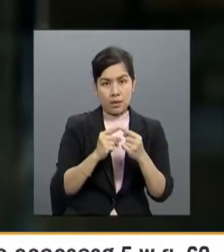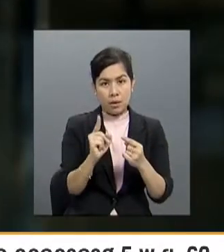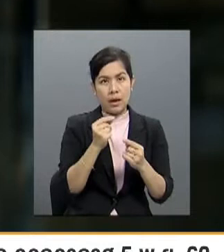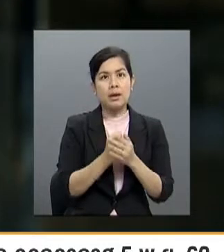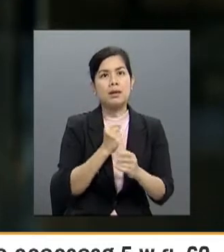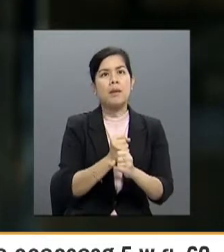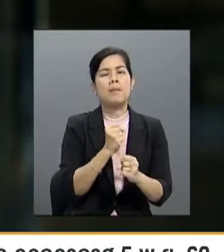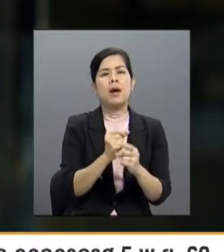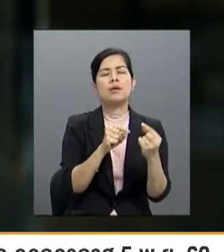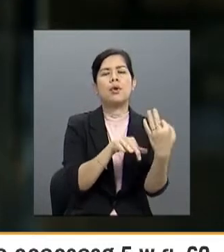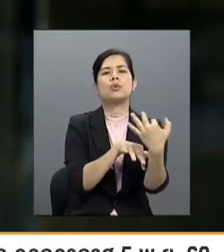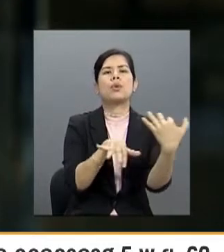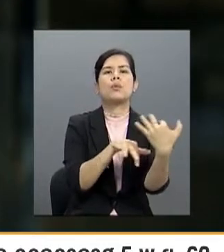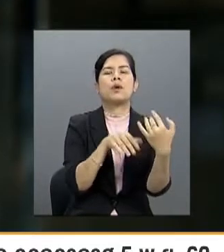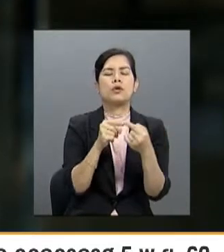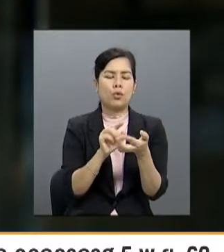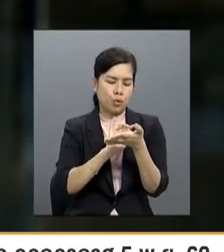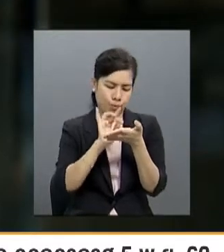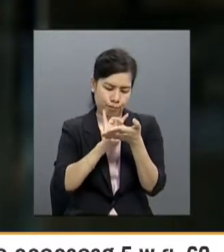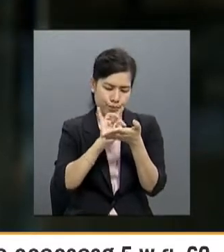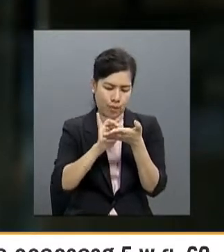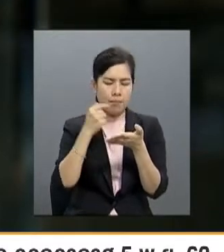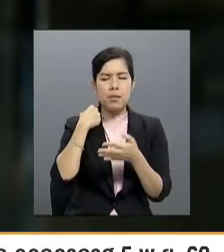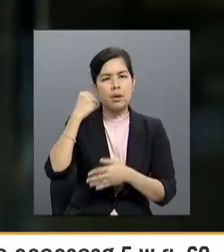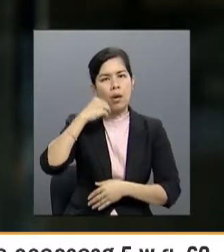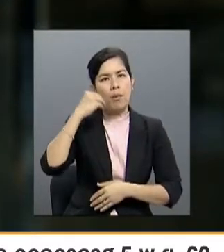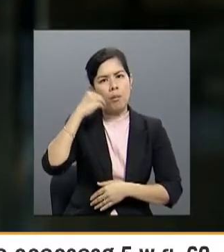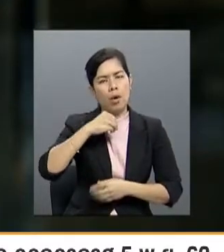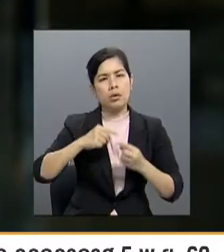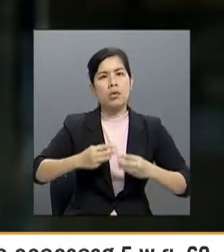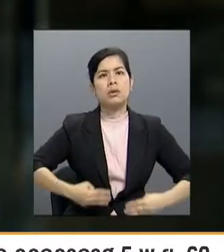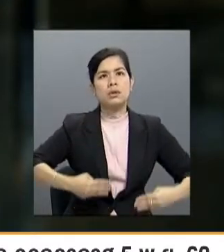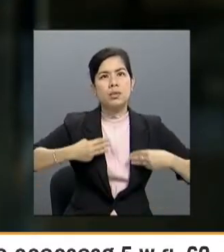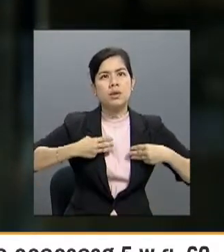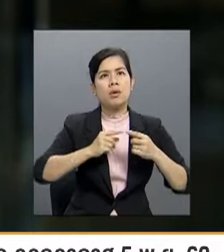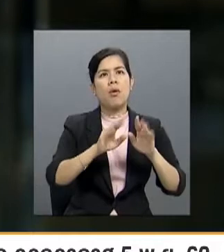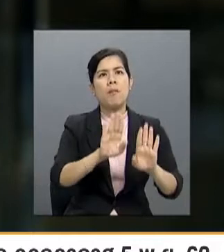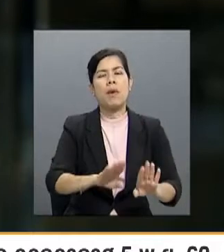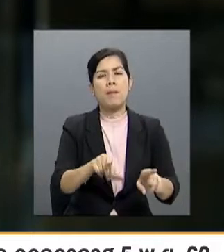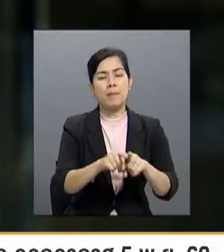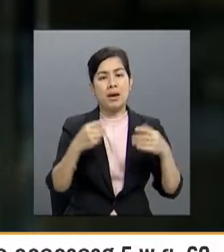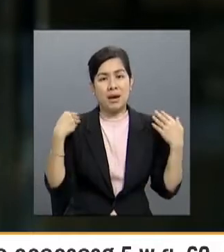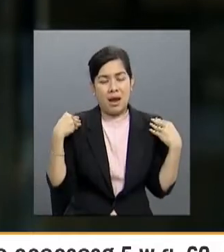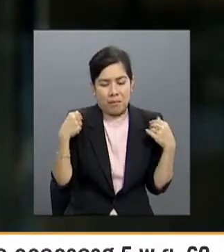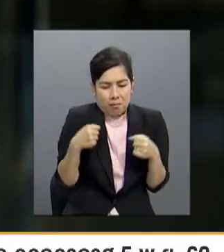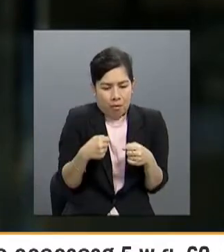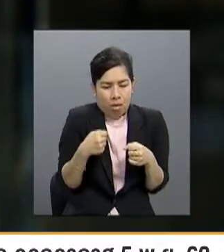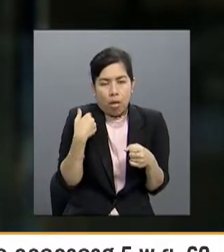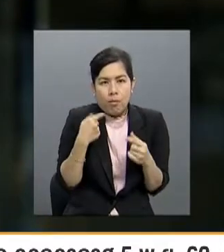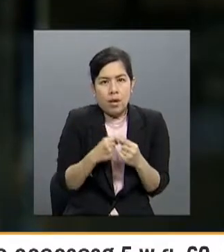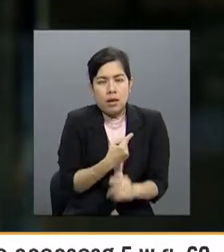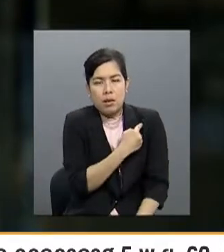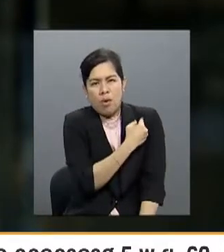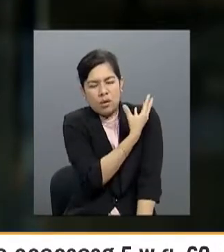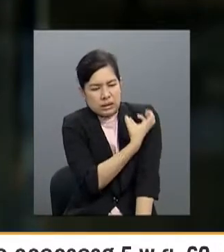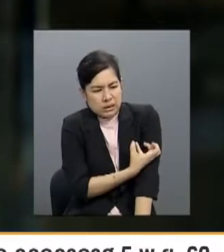คอมเล่นมือถือเพราะฉะนั้นลักษณะของการใช้ชีวิตของเราเนี่ยมันก็จะอยู่ในลักษณะที่ไหล่มันห่อๆอย่างนี้ทำให้เกิดอาการเกร็งของกล้